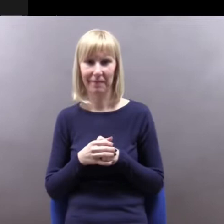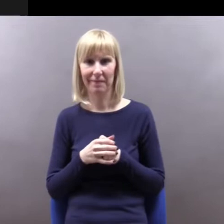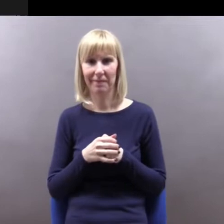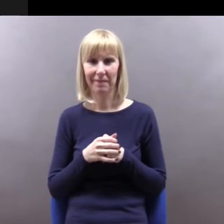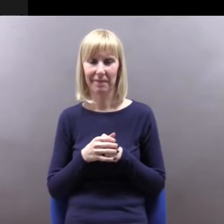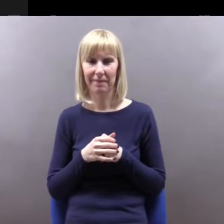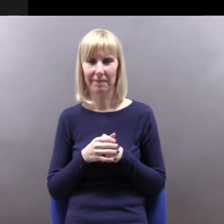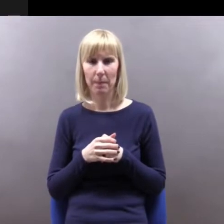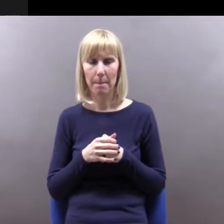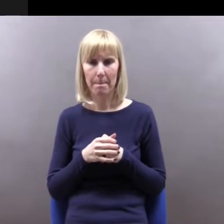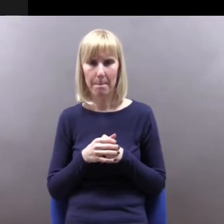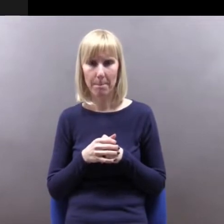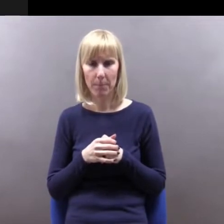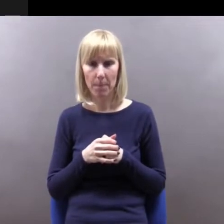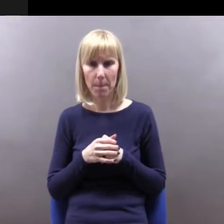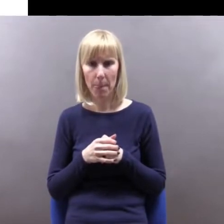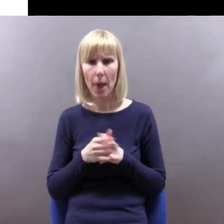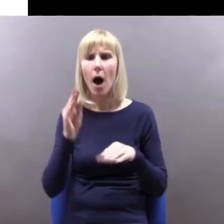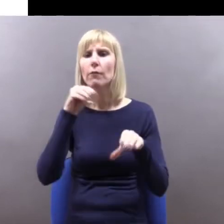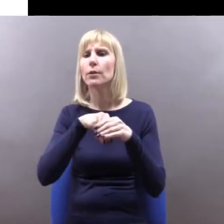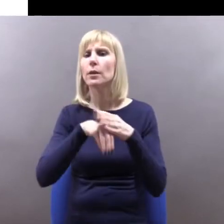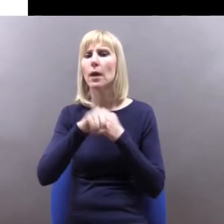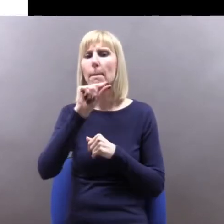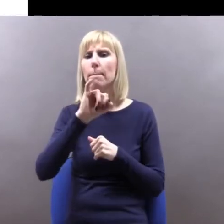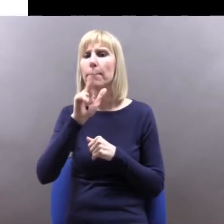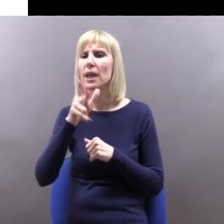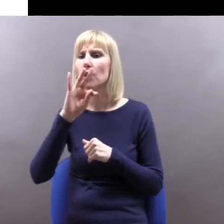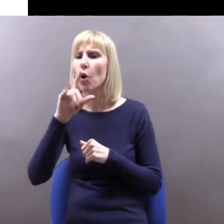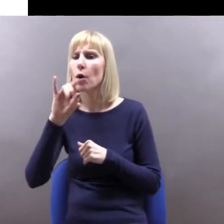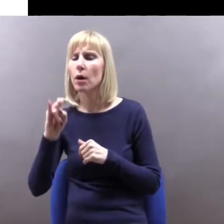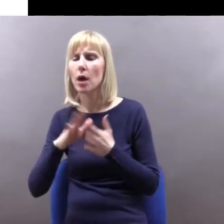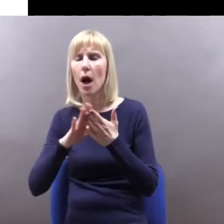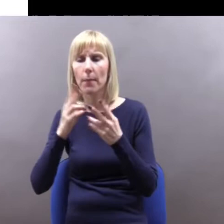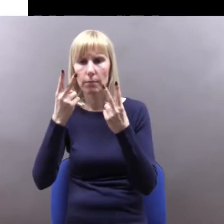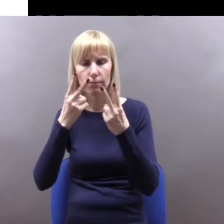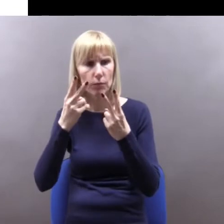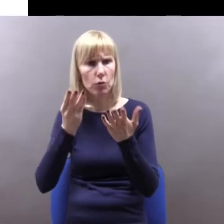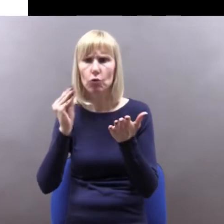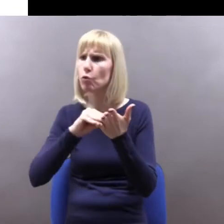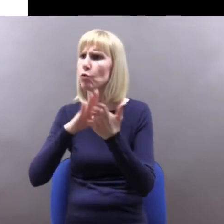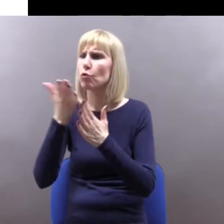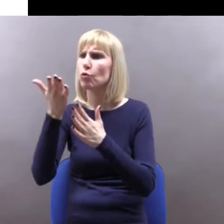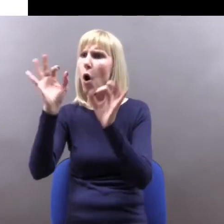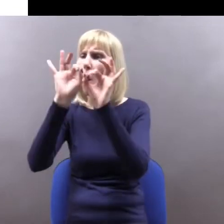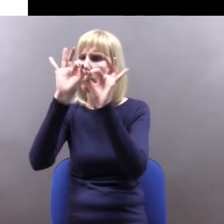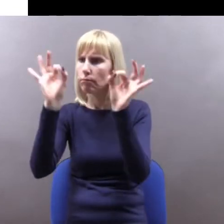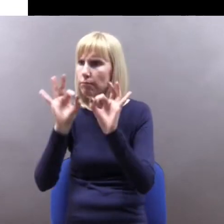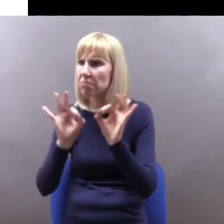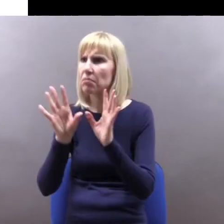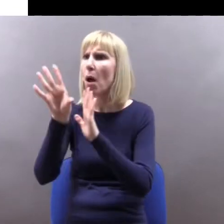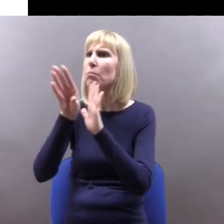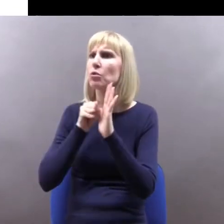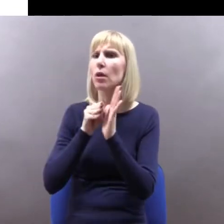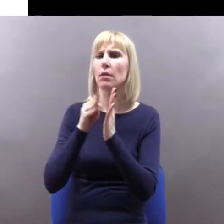według jakichś standardów? Te piktogramy to nieszczęście, tak. Dziękuję, że Pan to zauważył. To są piktogramy,